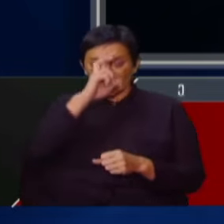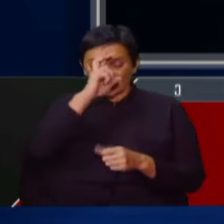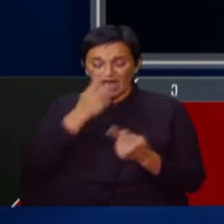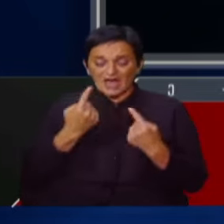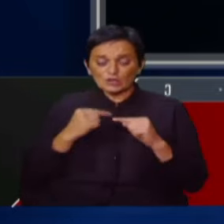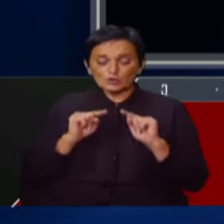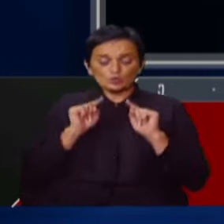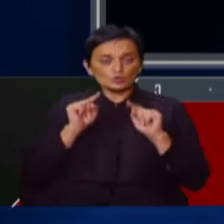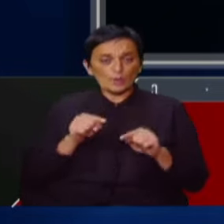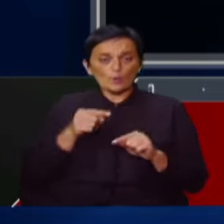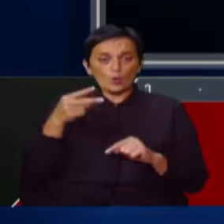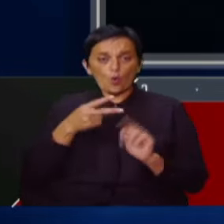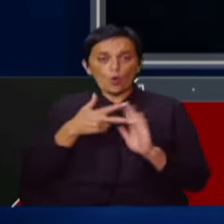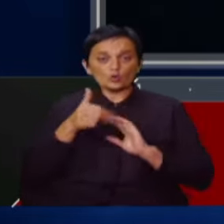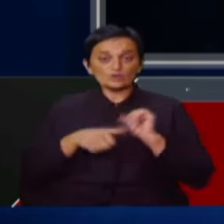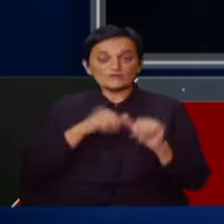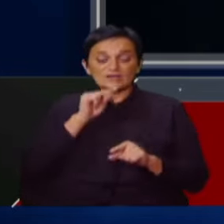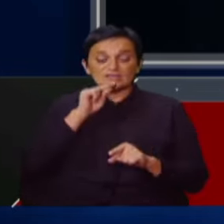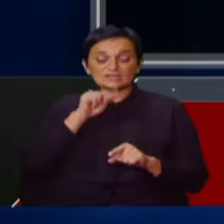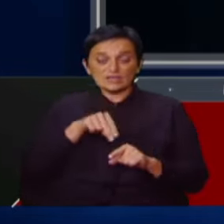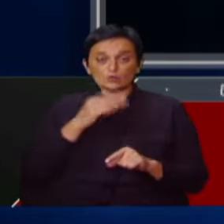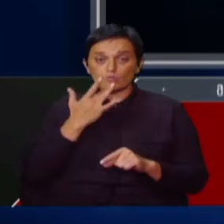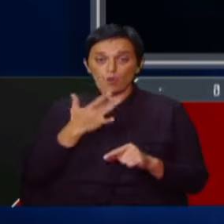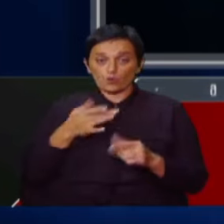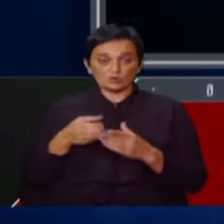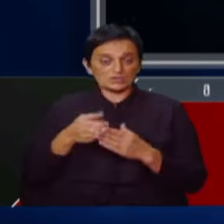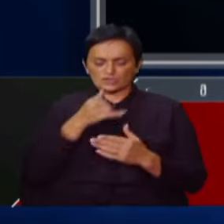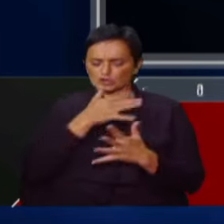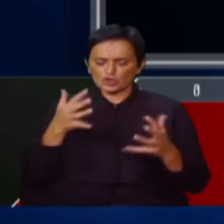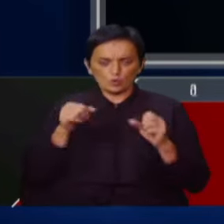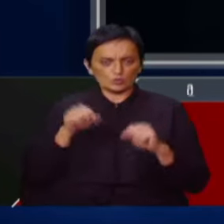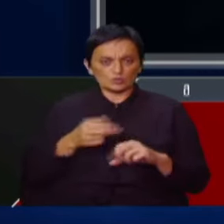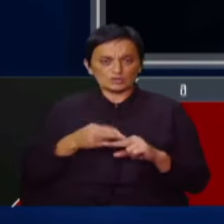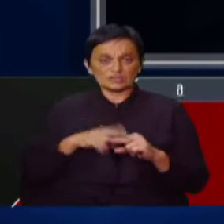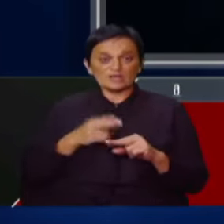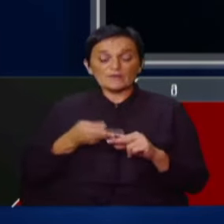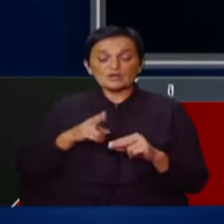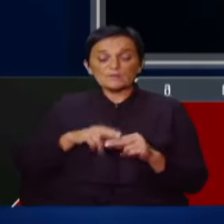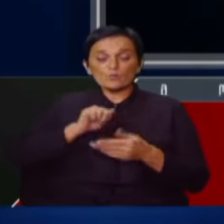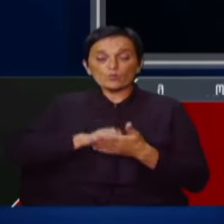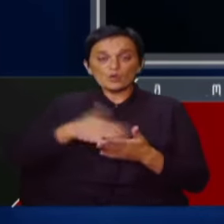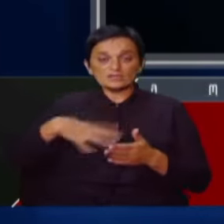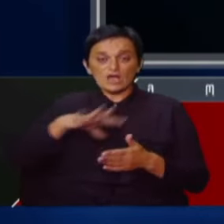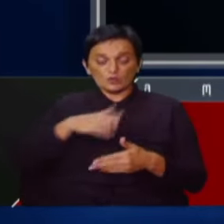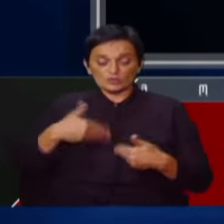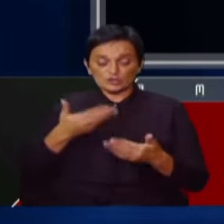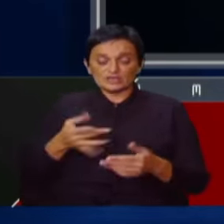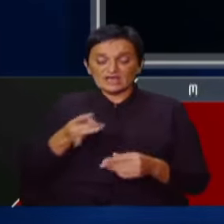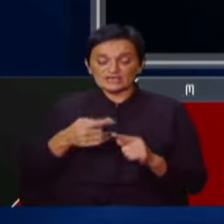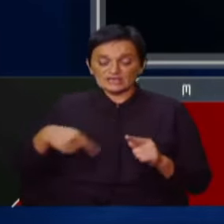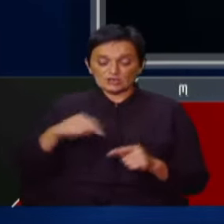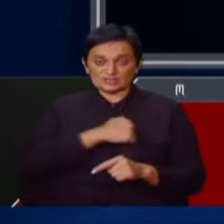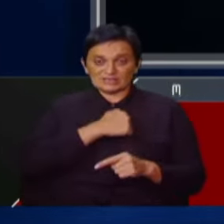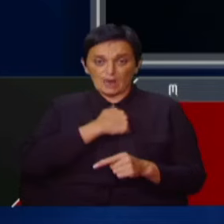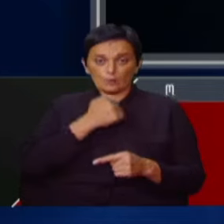თეორიული შესაძლებლობა დარჩეს 2008 წლის დანაშაულის ჩამდენ პოლიტიკურ ზალას. მით უმეტეს იმ გამოწვევების ფონზე, რომელიც საქართველოს წინაშე რეგიონში მიმდინარე